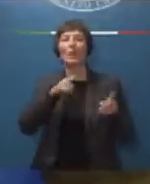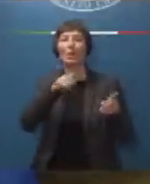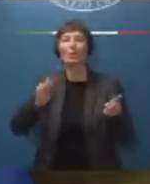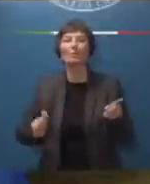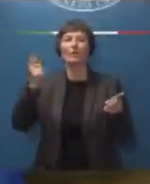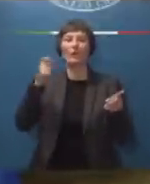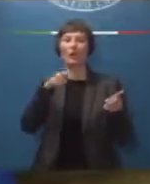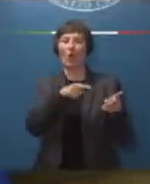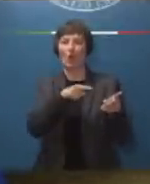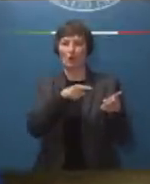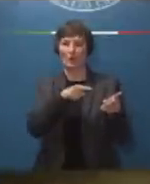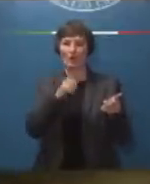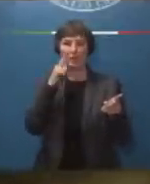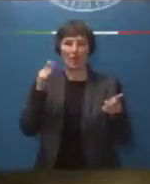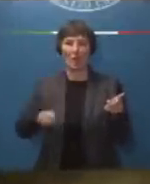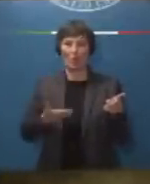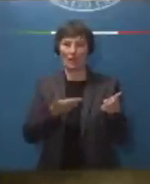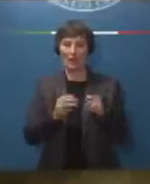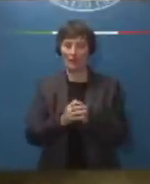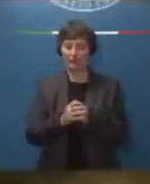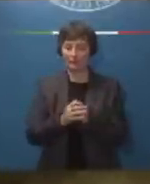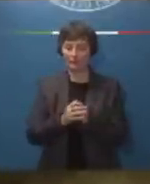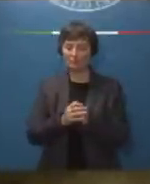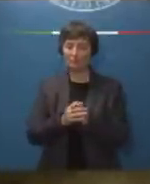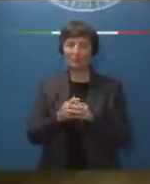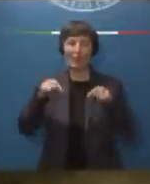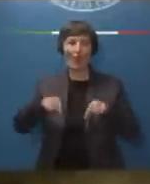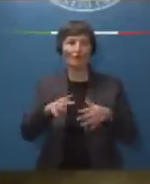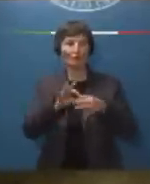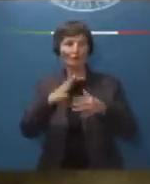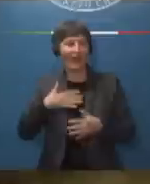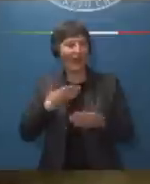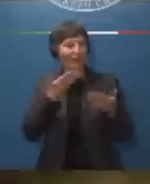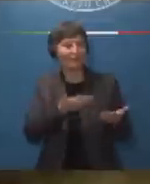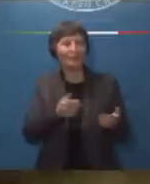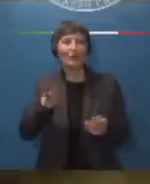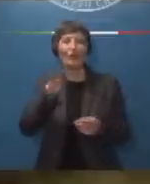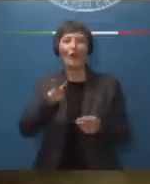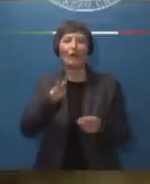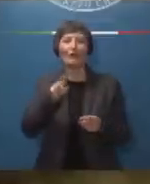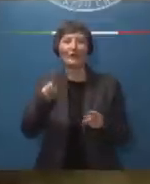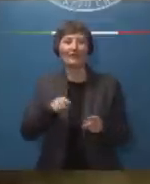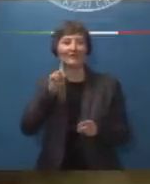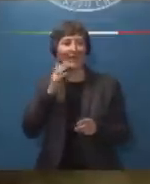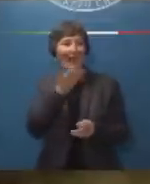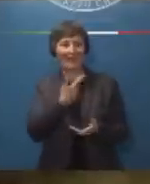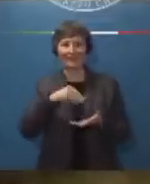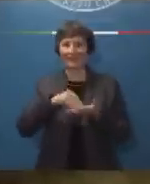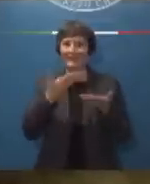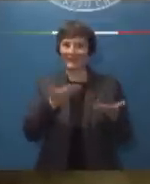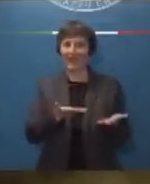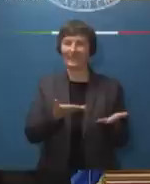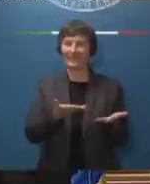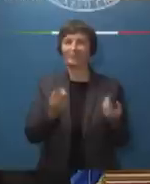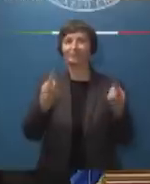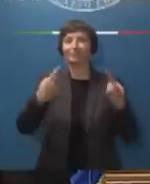Oggi il mio amico volò di mirzelleschi è qui e questo è a sua volta un segno